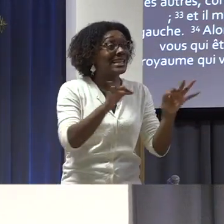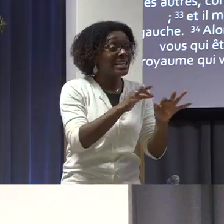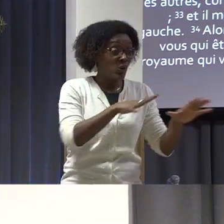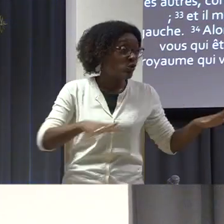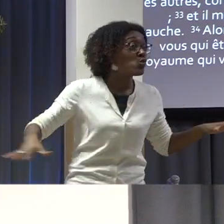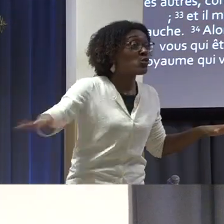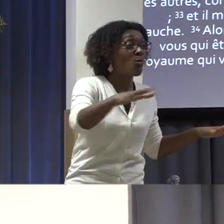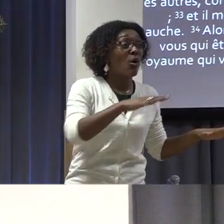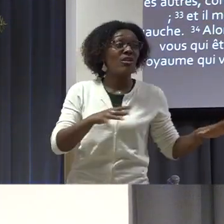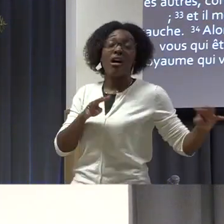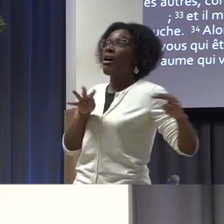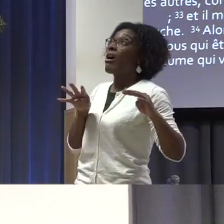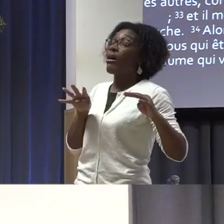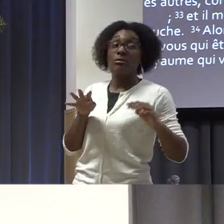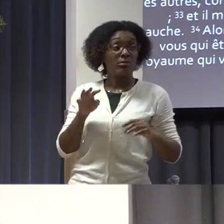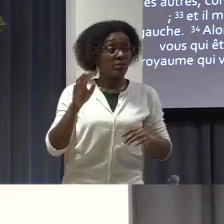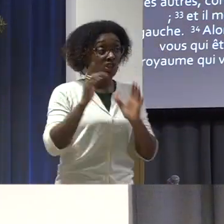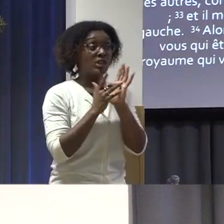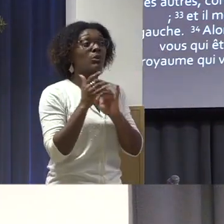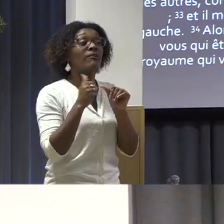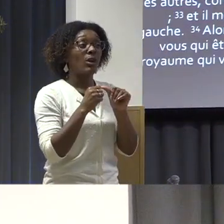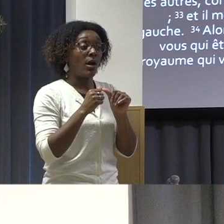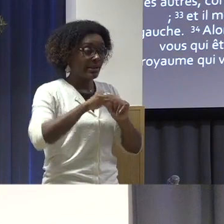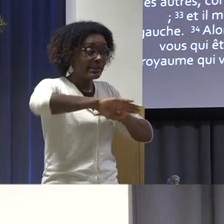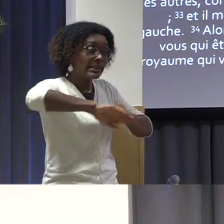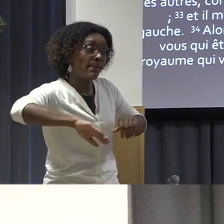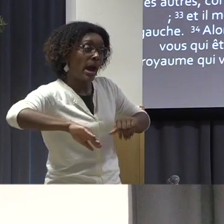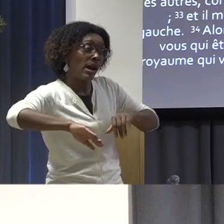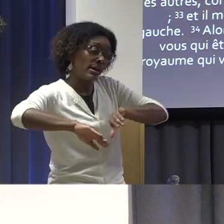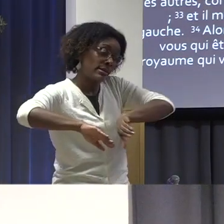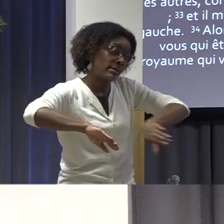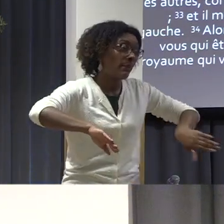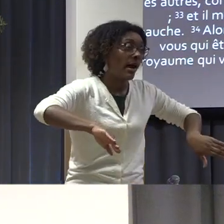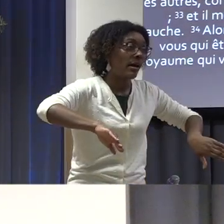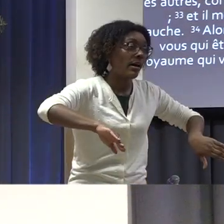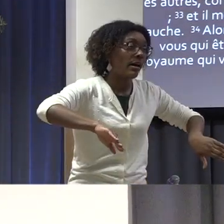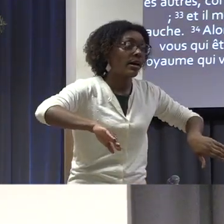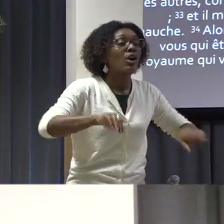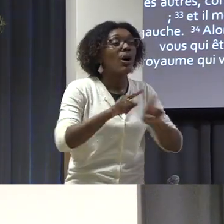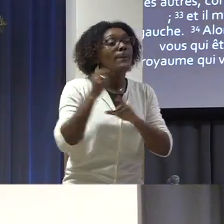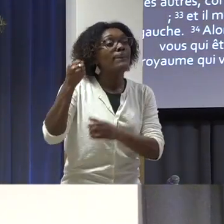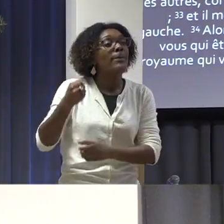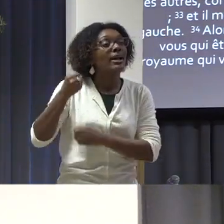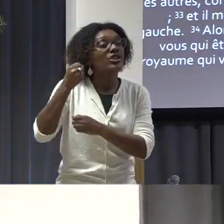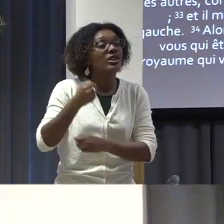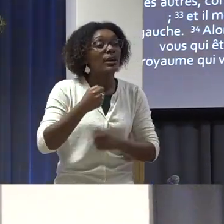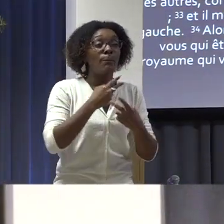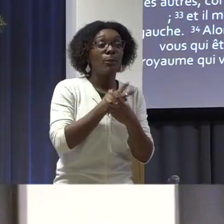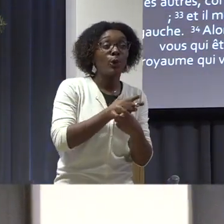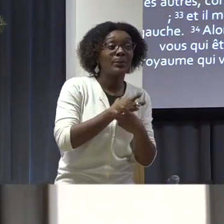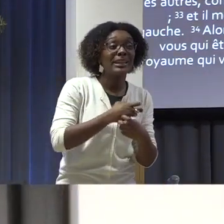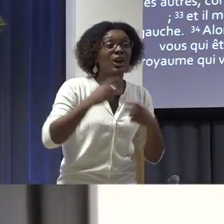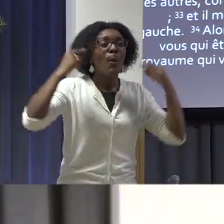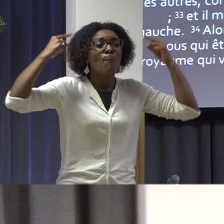dit il c'est parreira les uns avec les autres comme le berger sépare les brebis d'avec les boucs aujourd'hui je